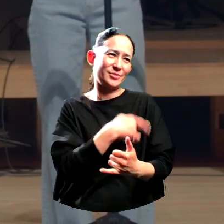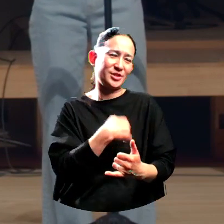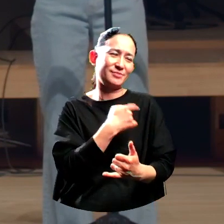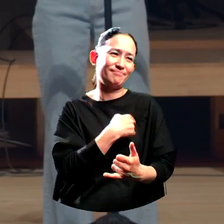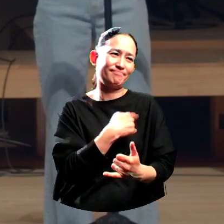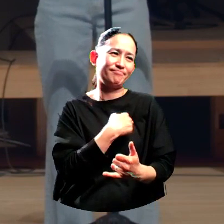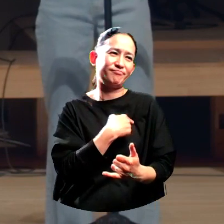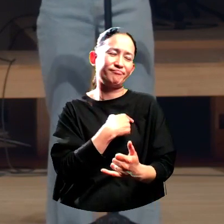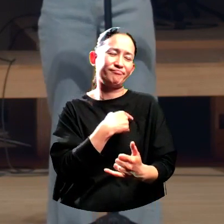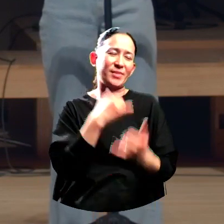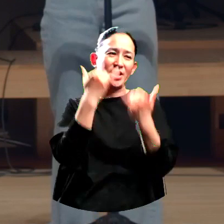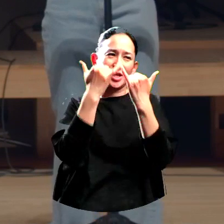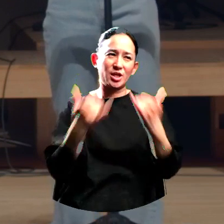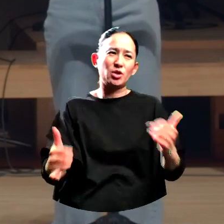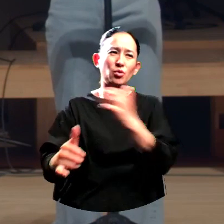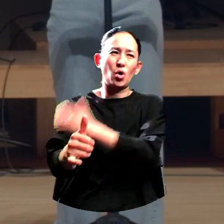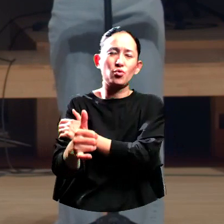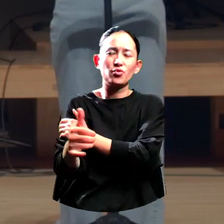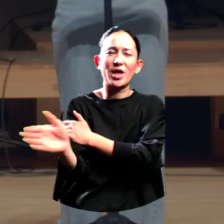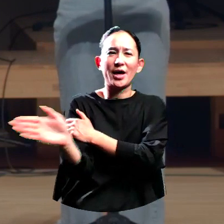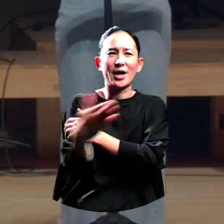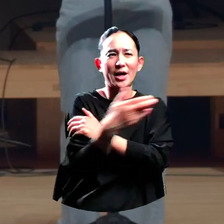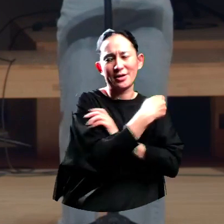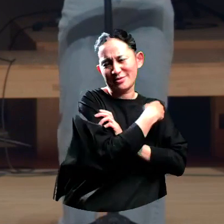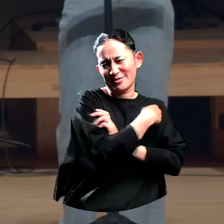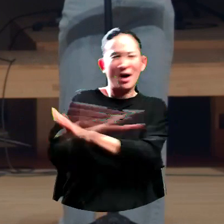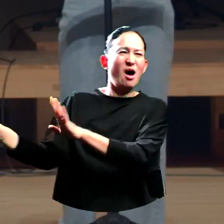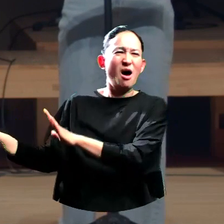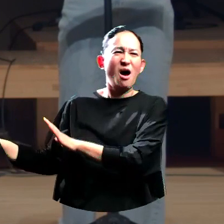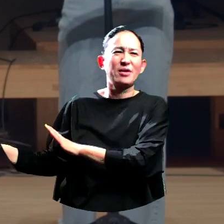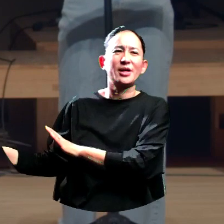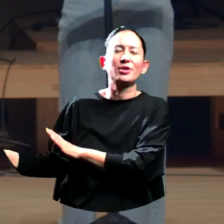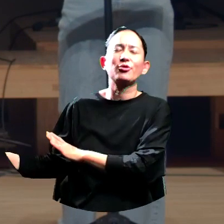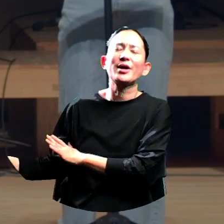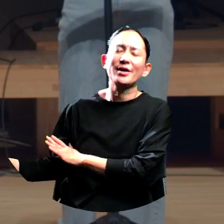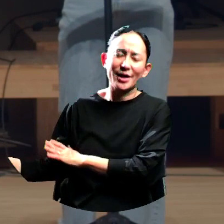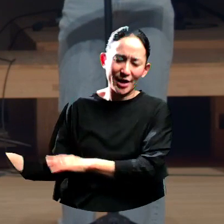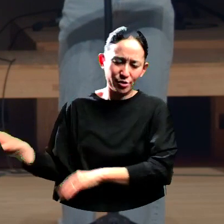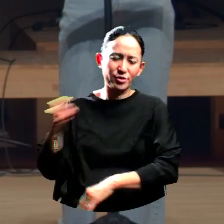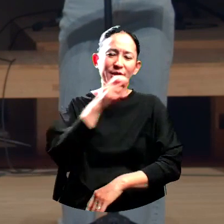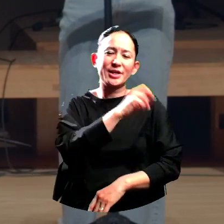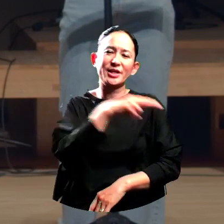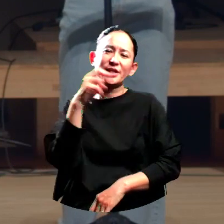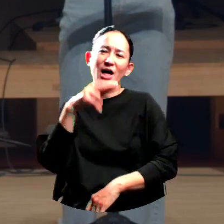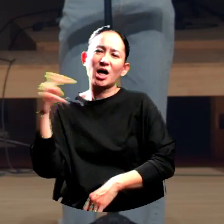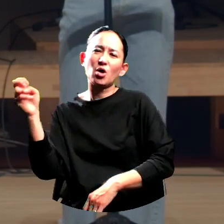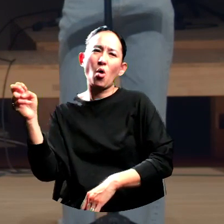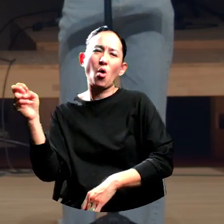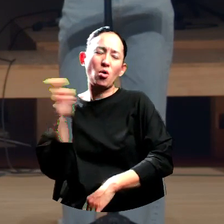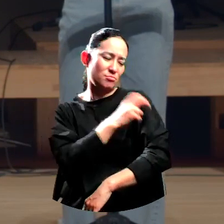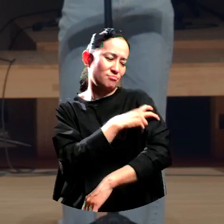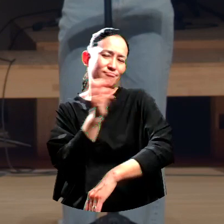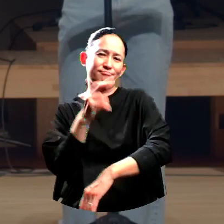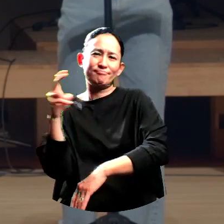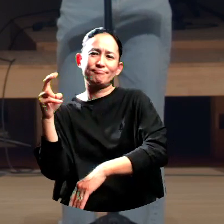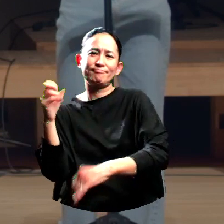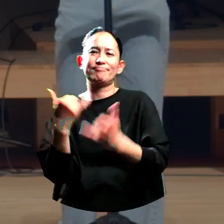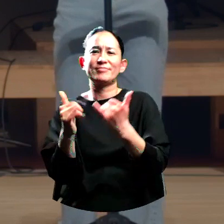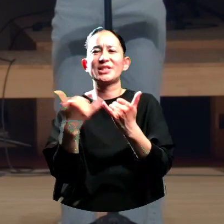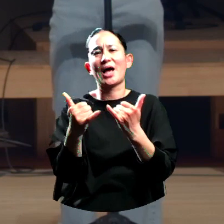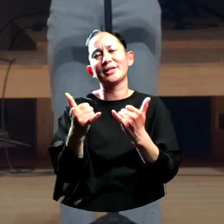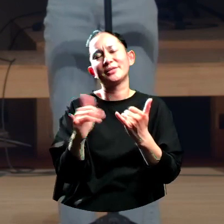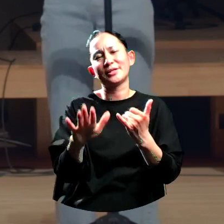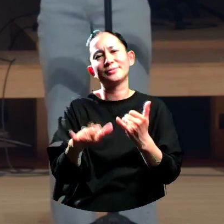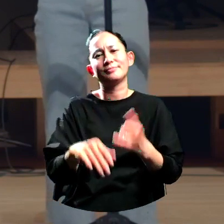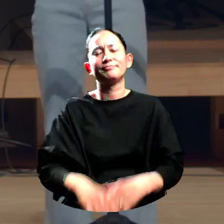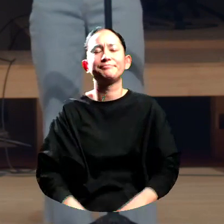さまに谷へ落ちていくような心境です。人の腕から払いのけられるイナゴのようです。 I'm falling